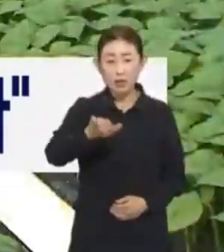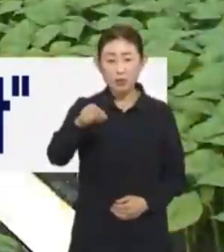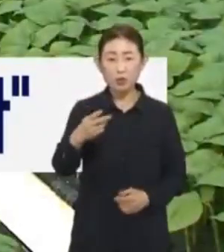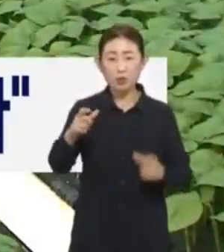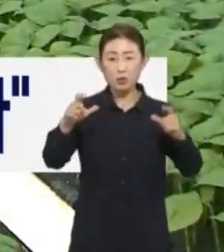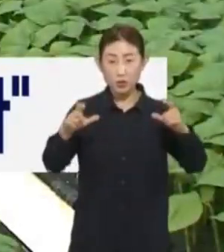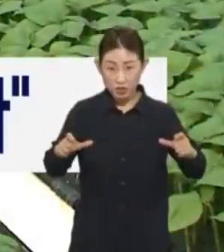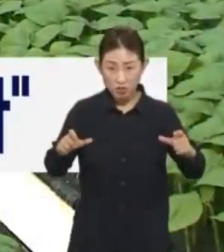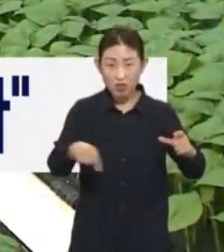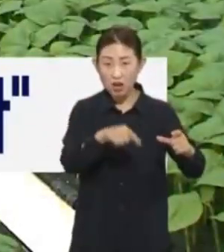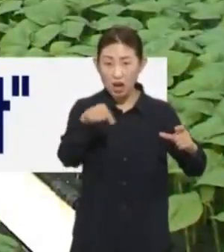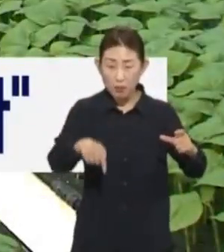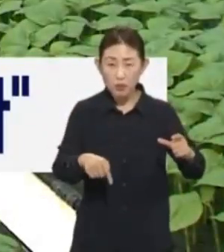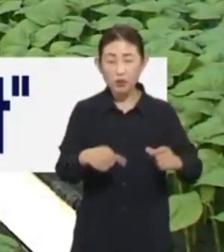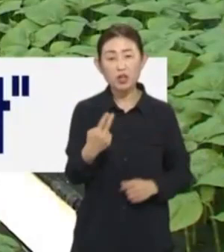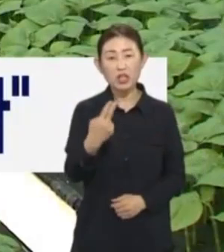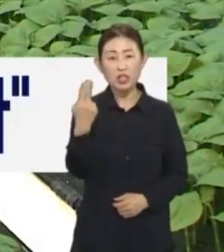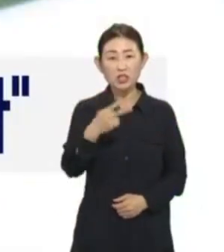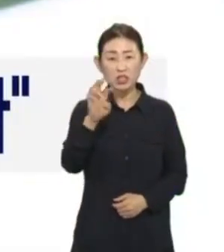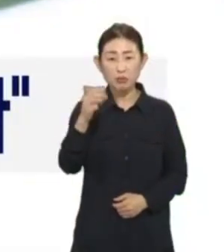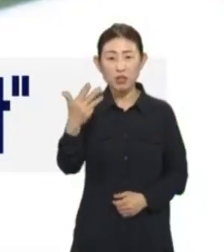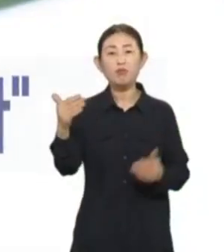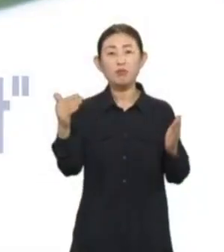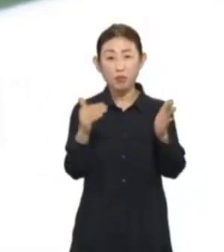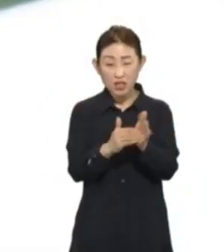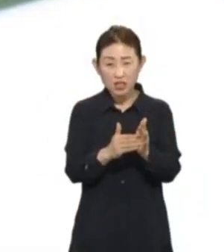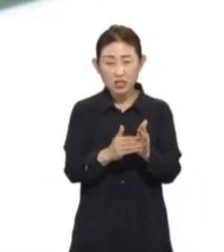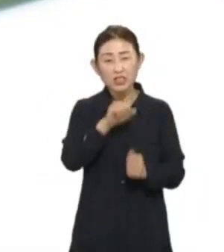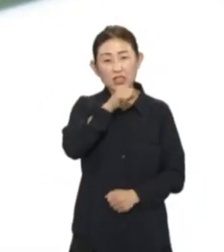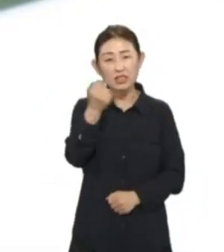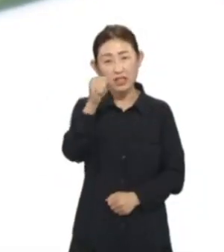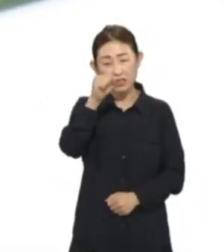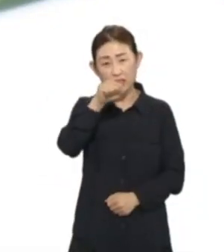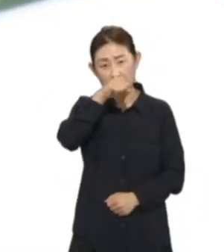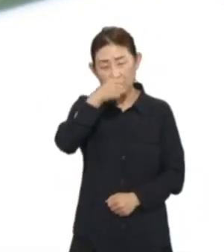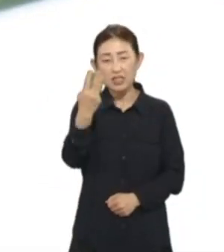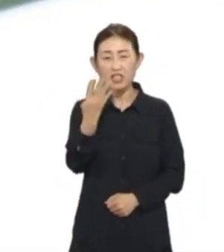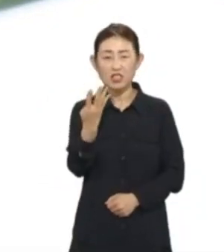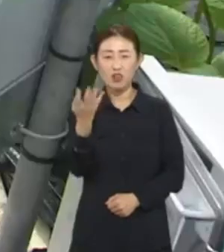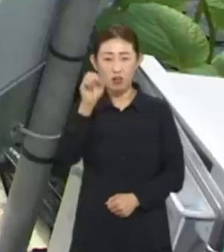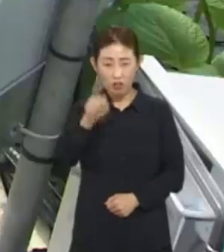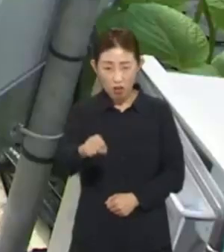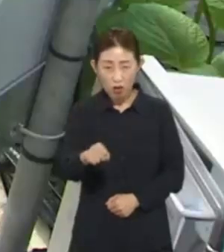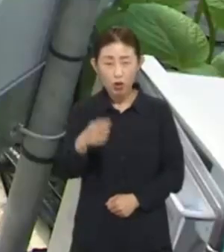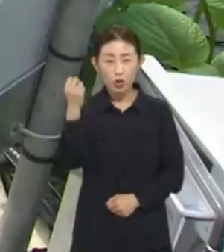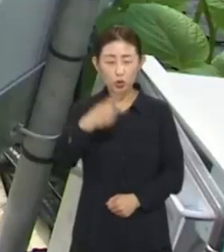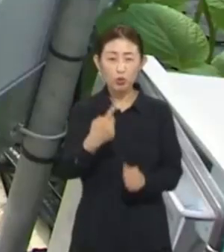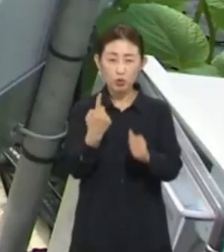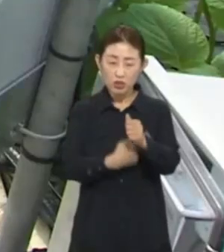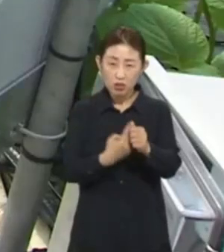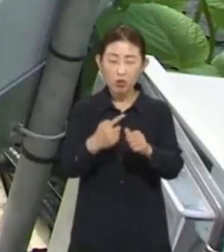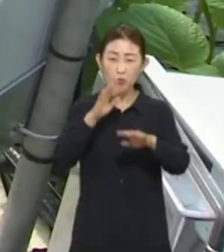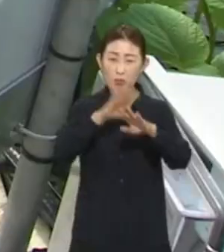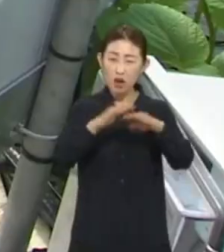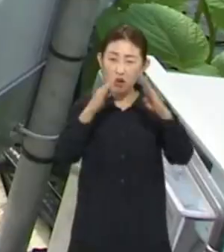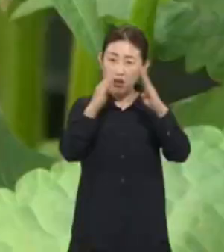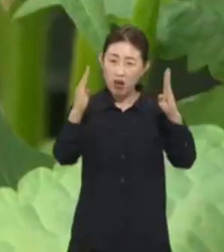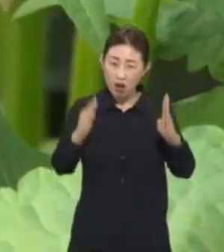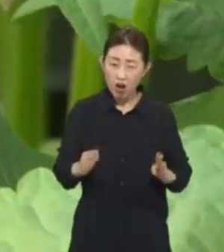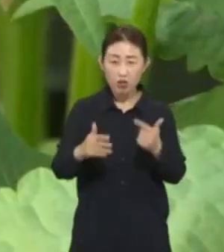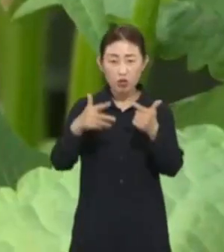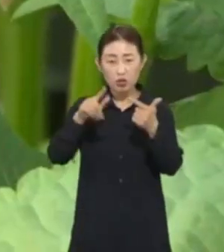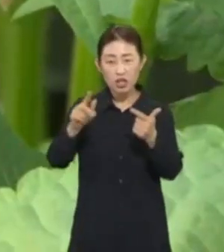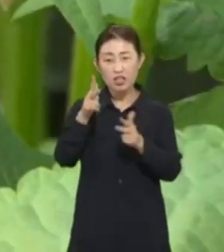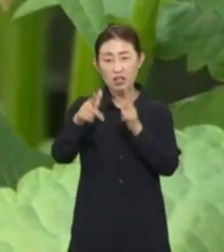165만 제곱미터의 2028년까지 4000억원을 투입해 스마트팜과 그린바이오 단지 6차